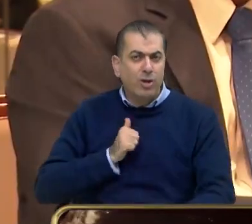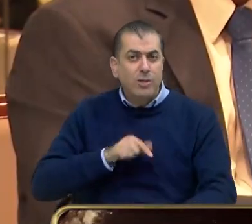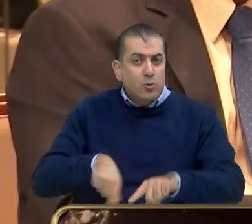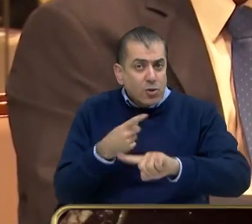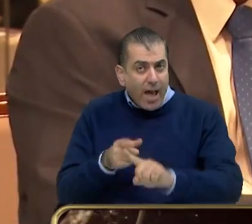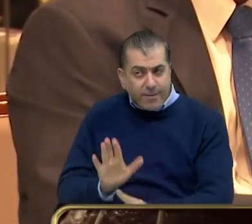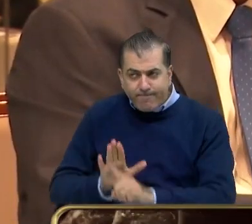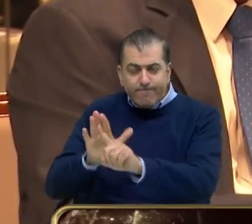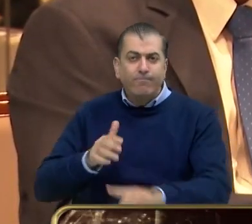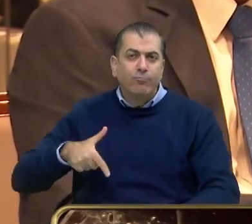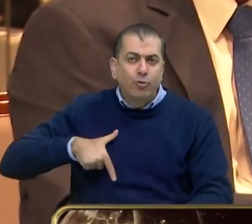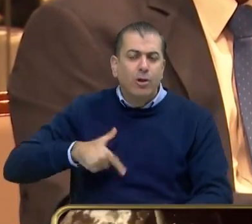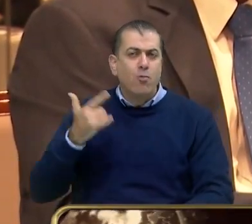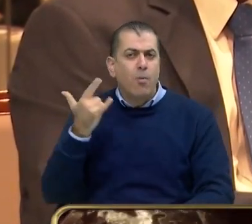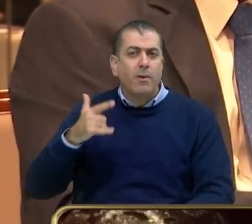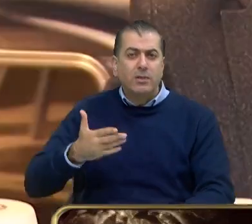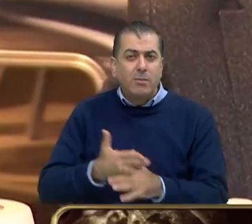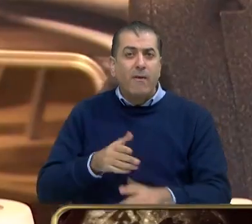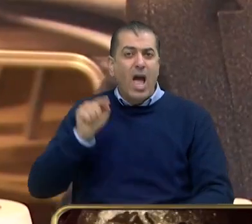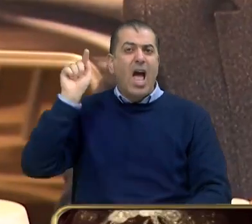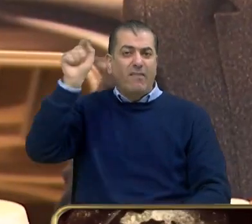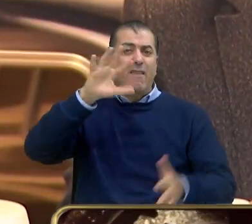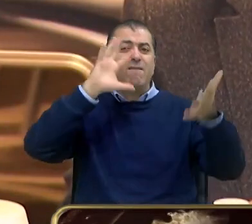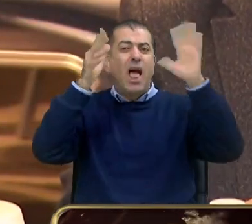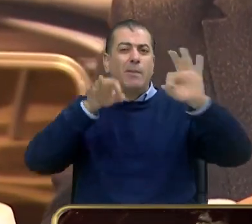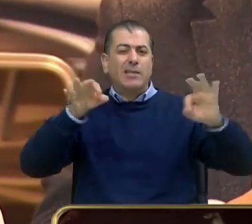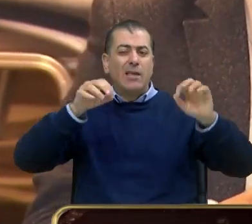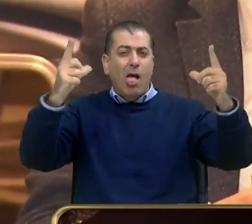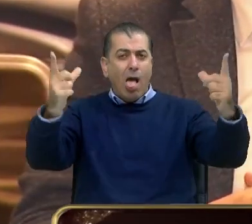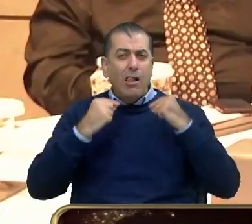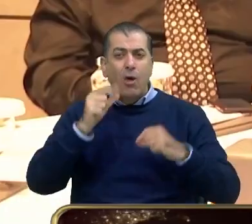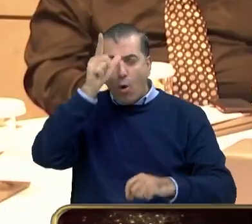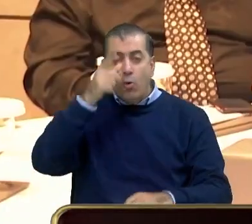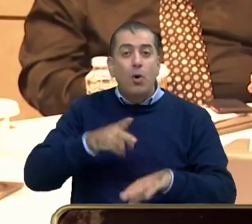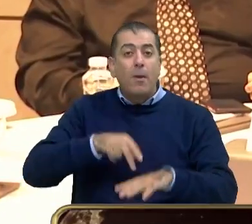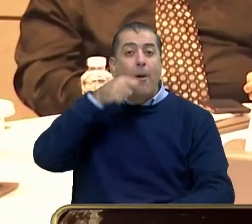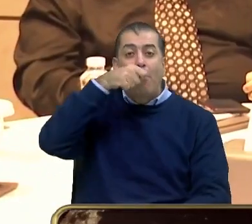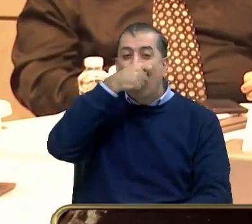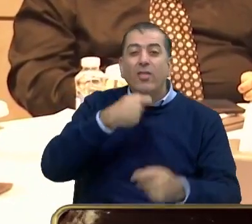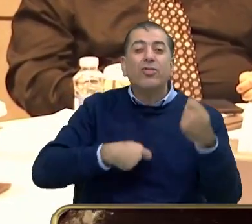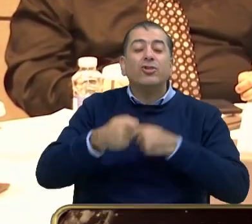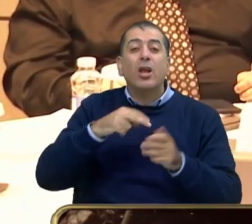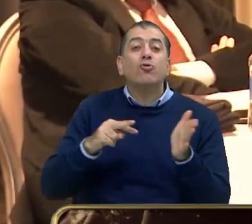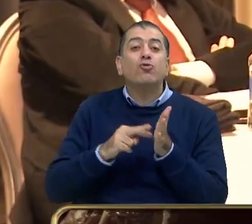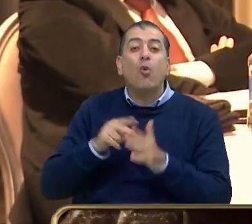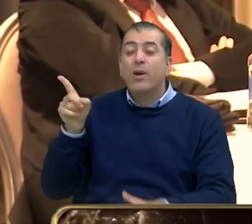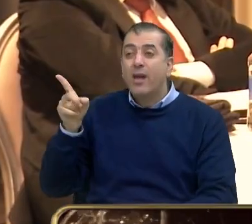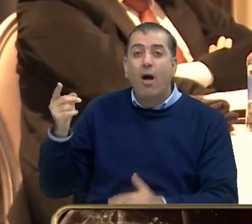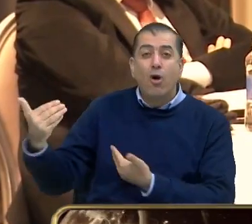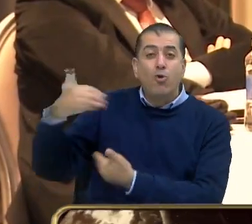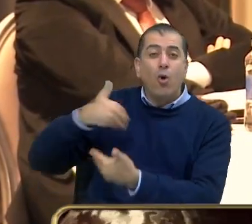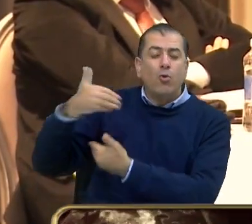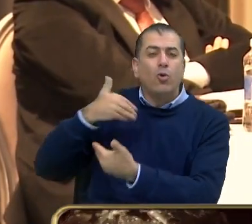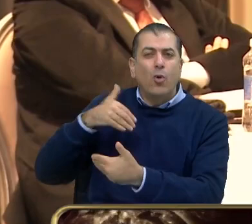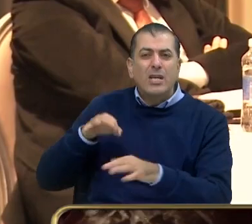تصديهم للمخططات التي تستهدف الاردن وللحمل المسعوره من قبل تجار المخدرات ومهربي الاسلحه من الداخل السوري